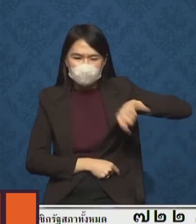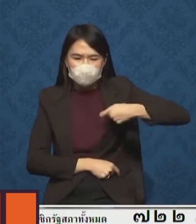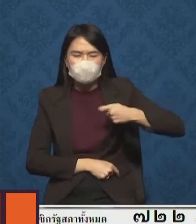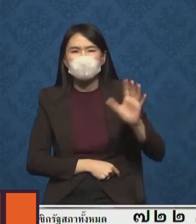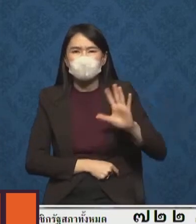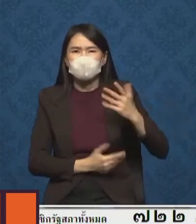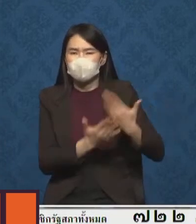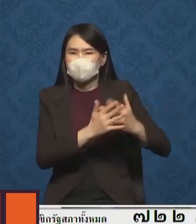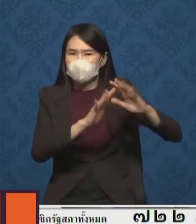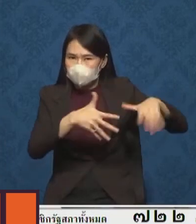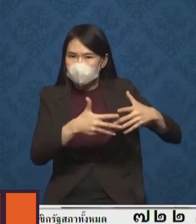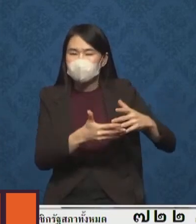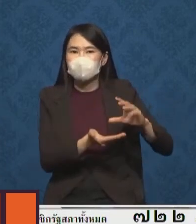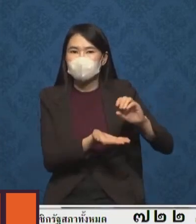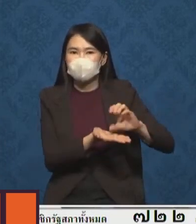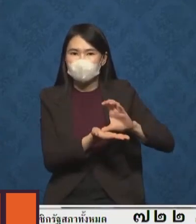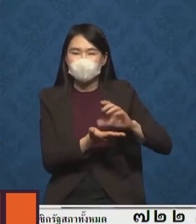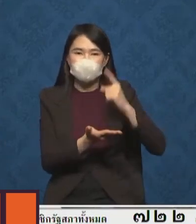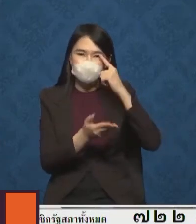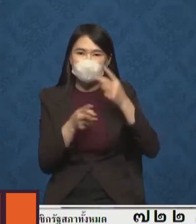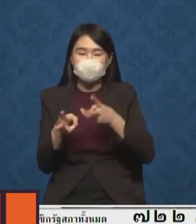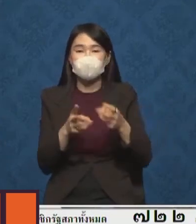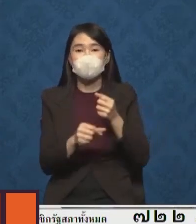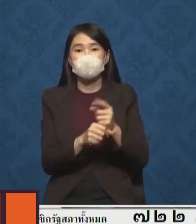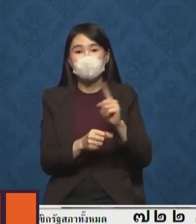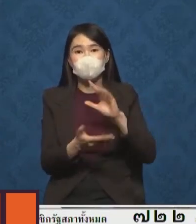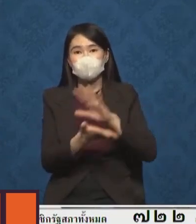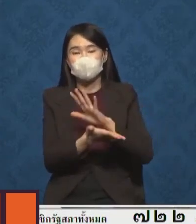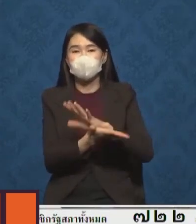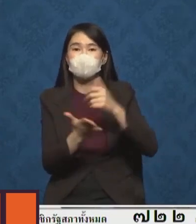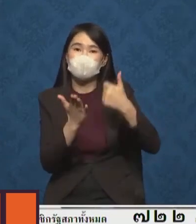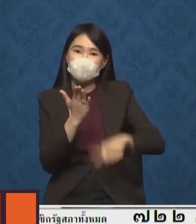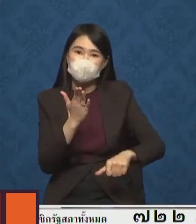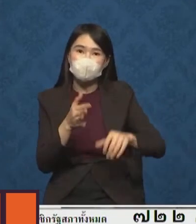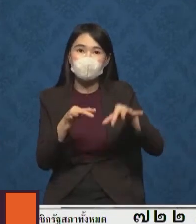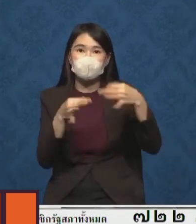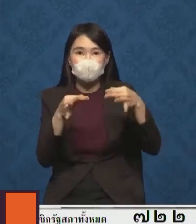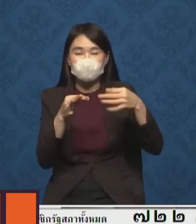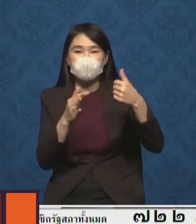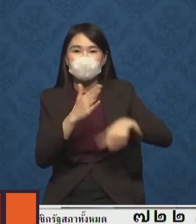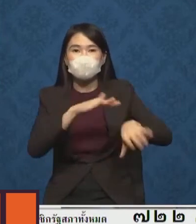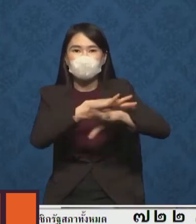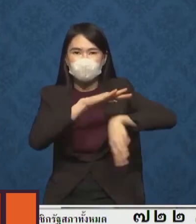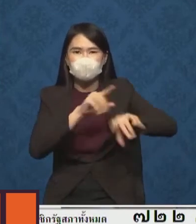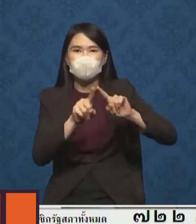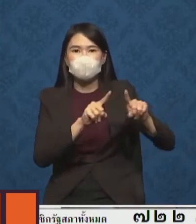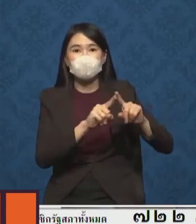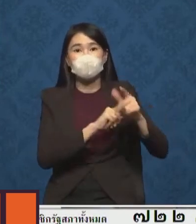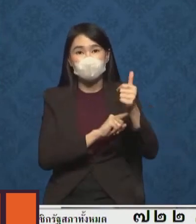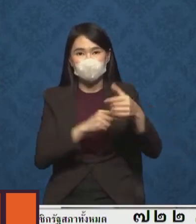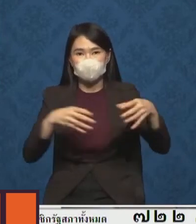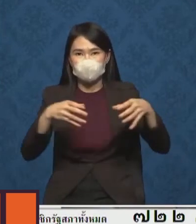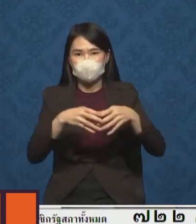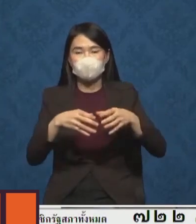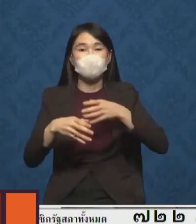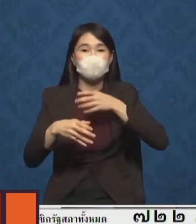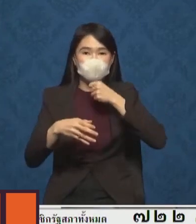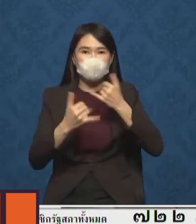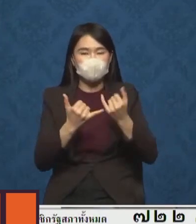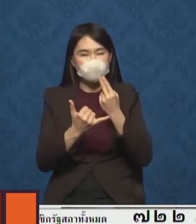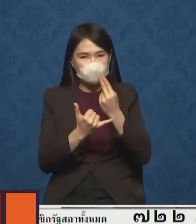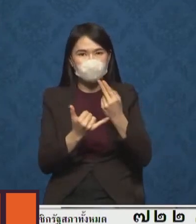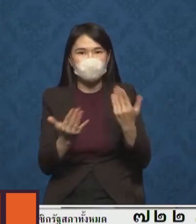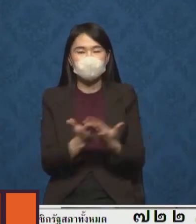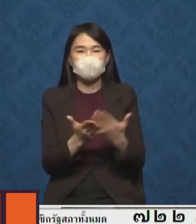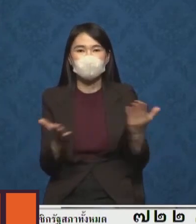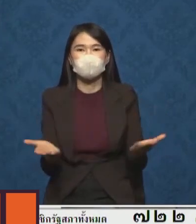ซึ่งก็ตองมีกระบวนการในการออกใบเสร็ ELECTRONIC ต่เพรนั่นคือสิงที่พักก้าวไลได้รับการ